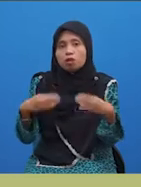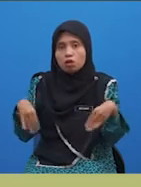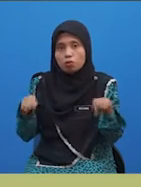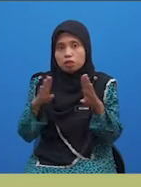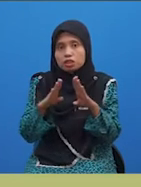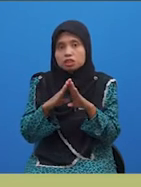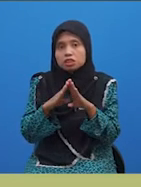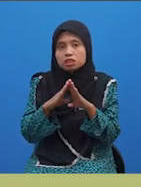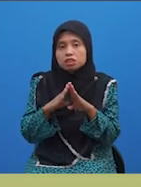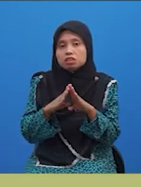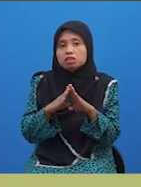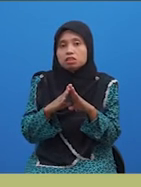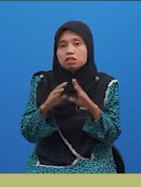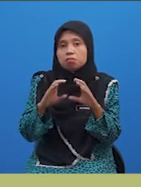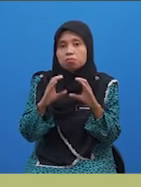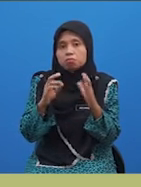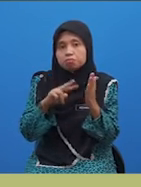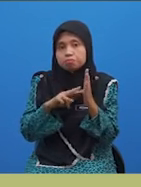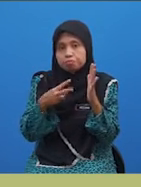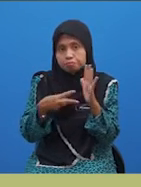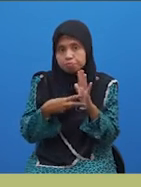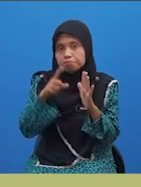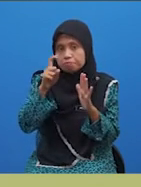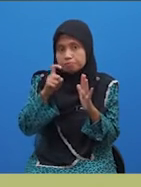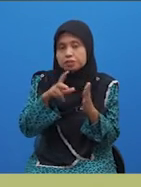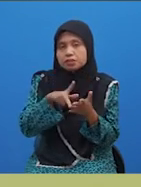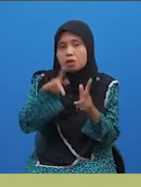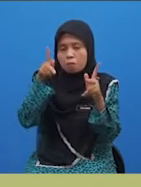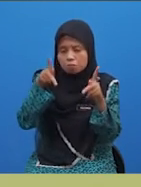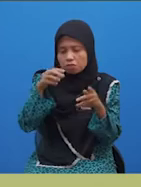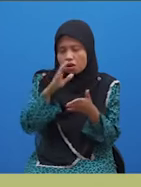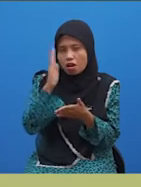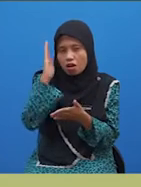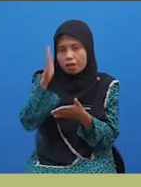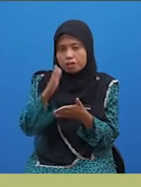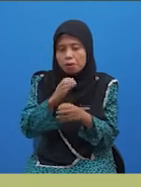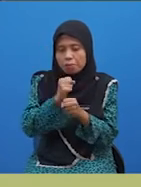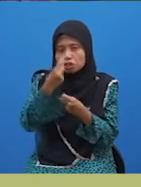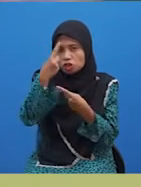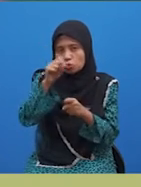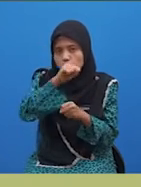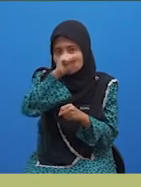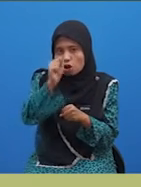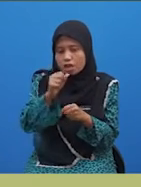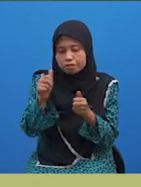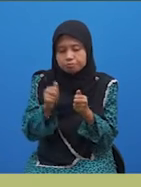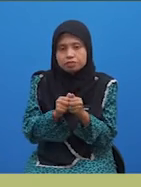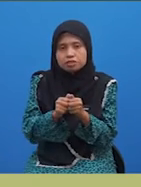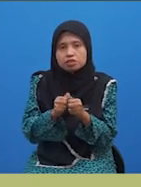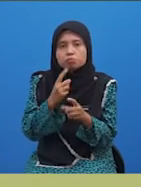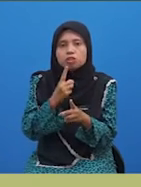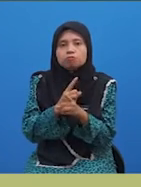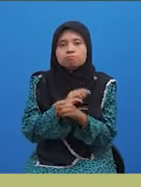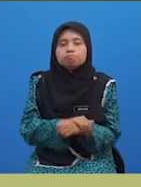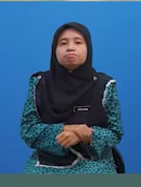faham konsep analisis kesalahan tata bahasa, pasti pelajar akan dapat menjawab sebarang soalan dengan